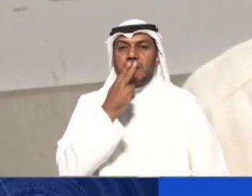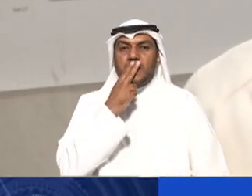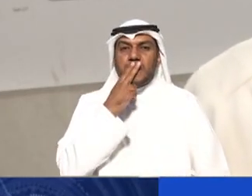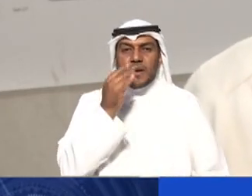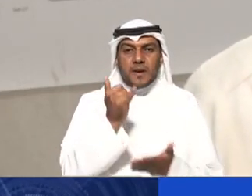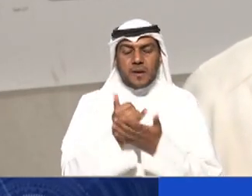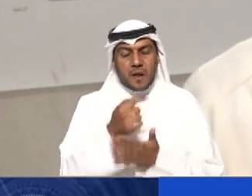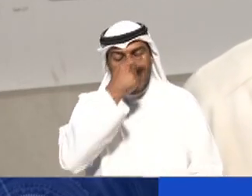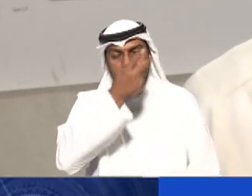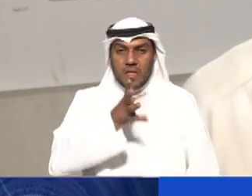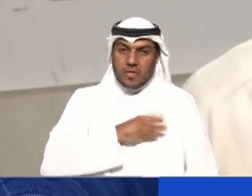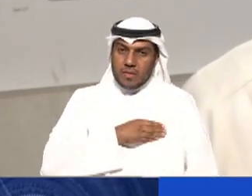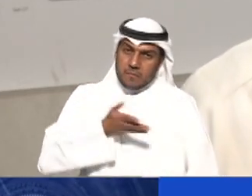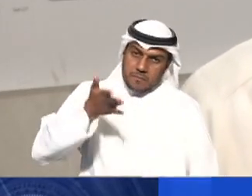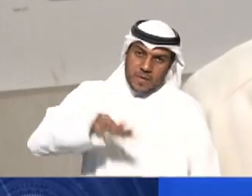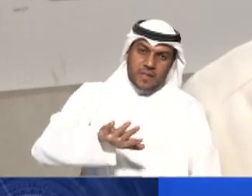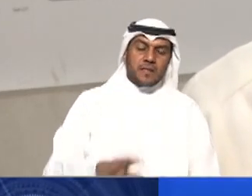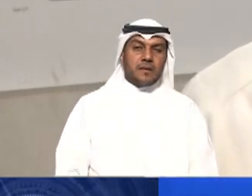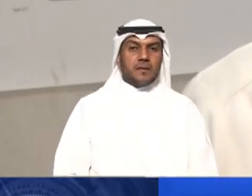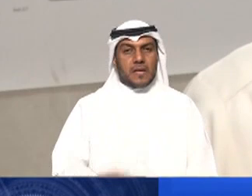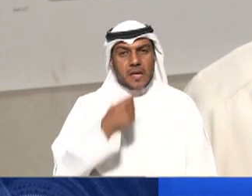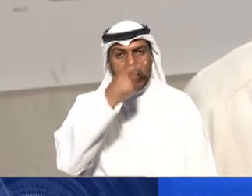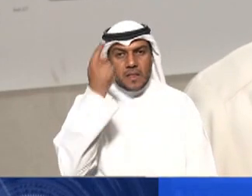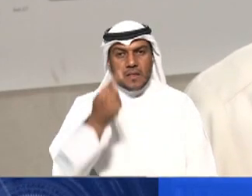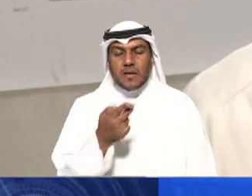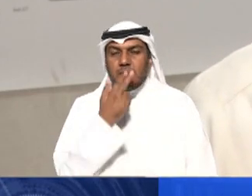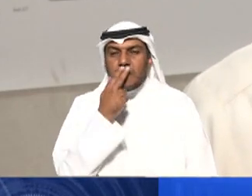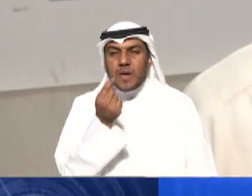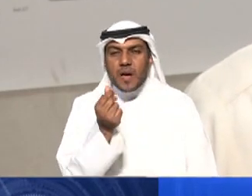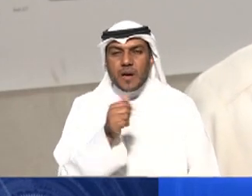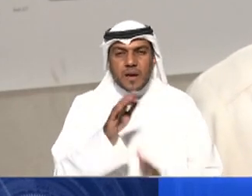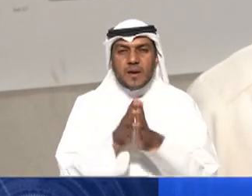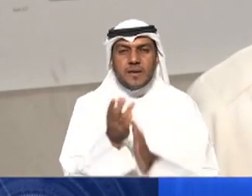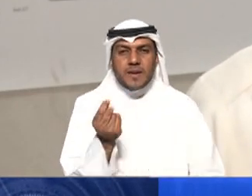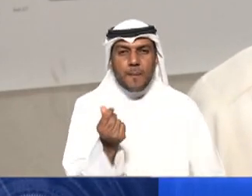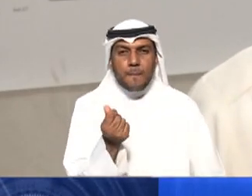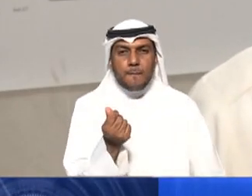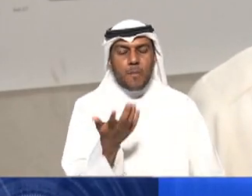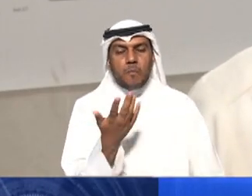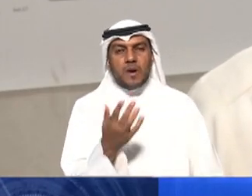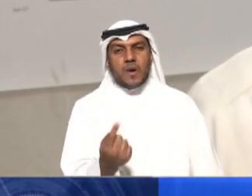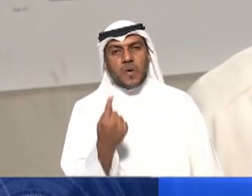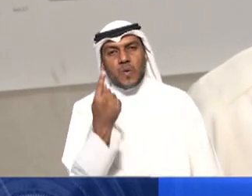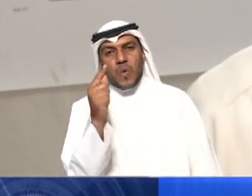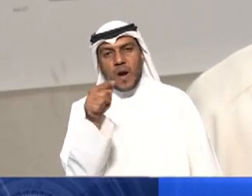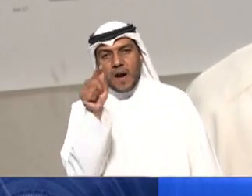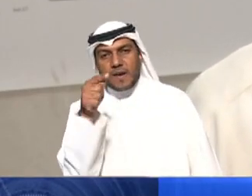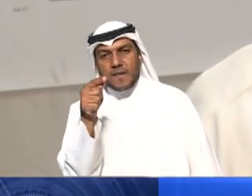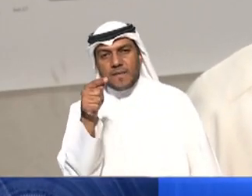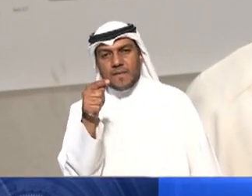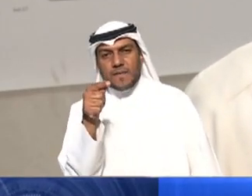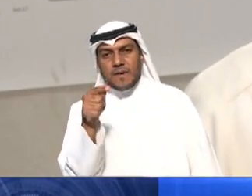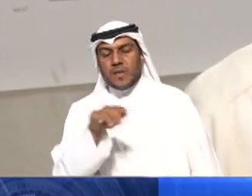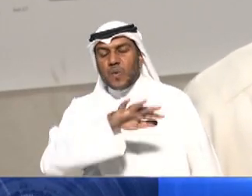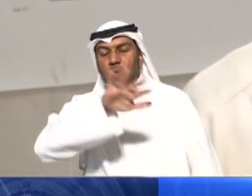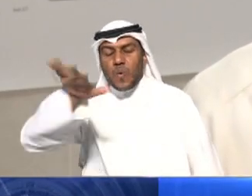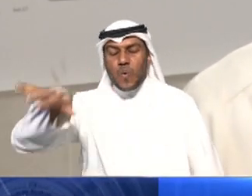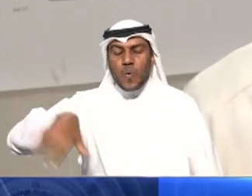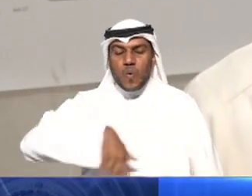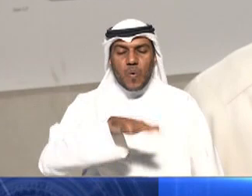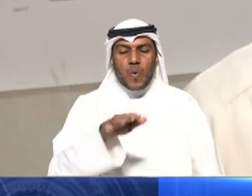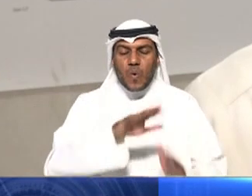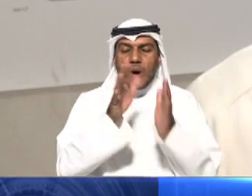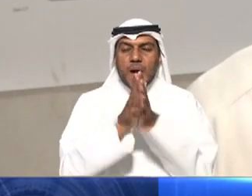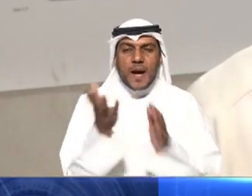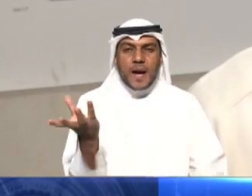المبكرة. الكلفة الباهظة للتبغ التدخين يستهلك حوالي 1.5 من الناتج القومي بتكلفة